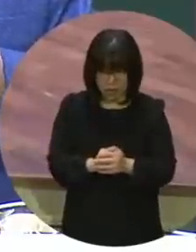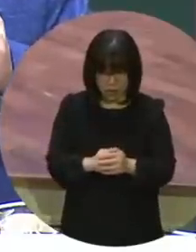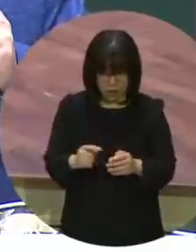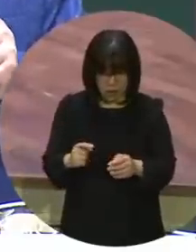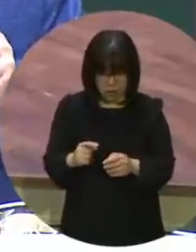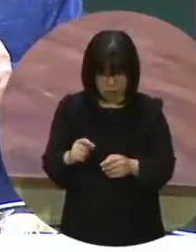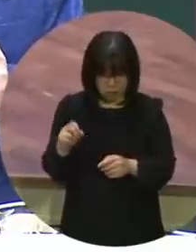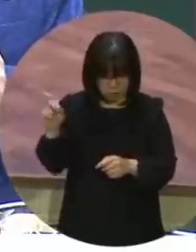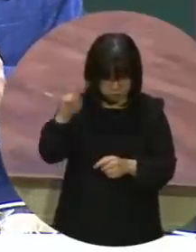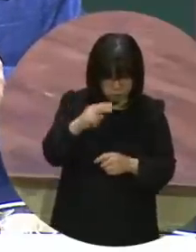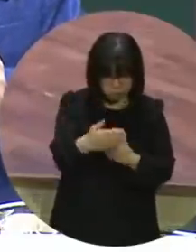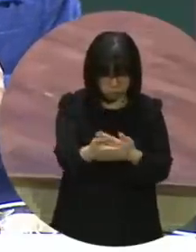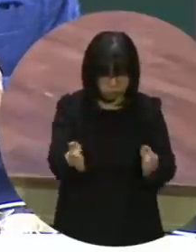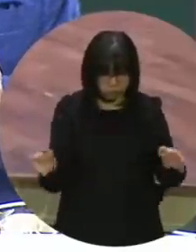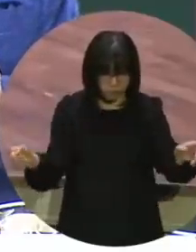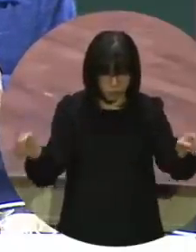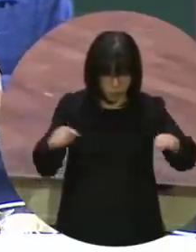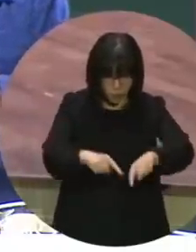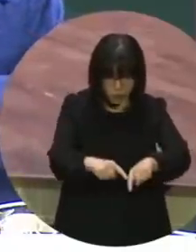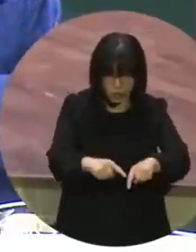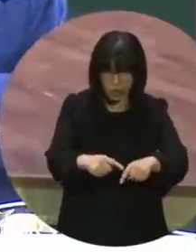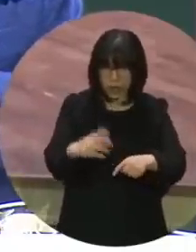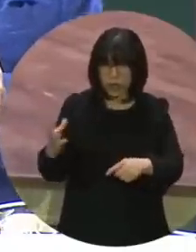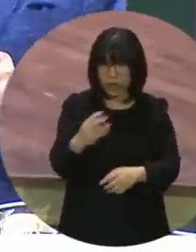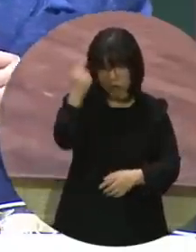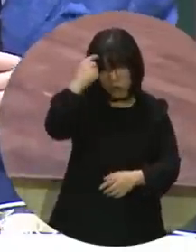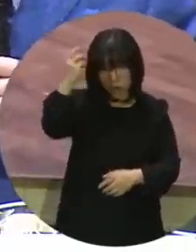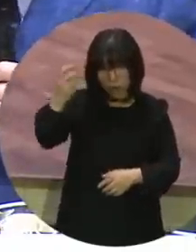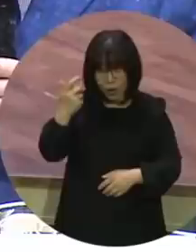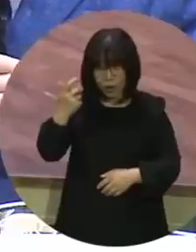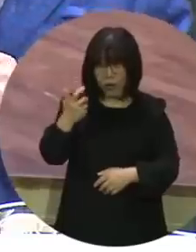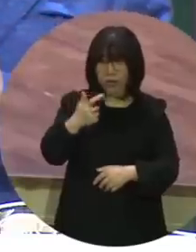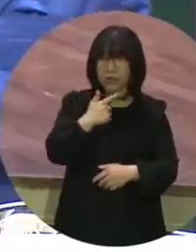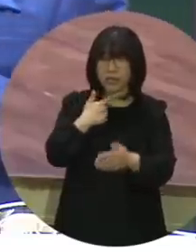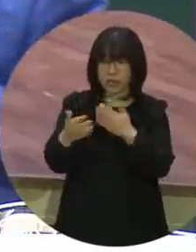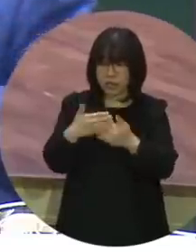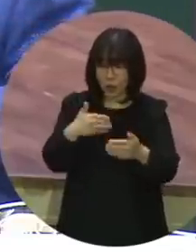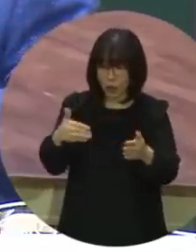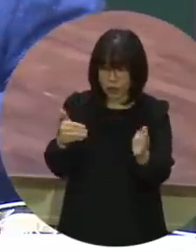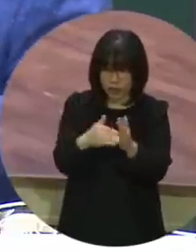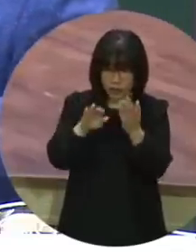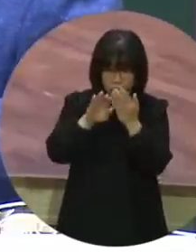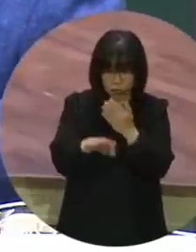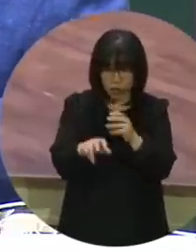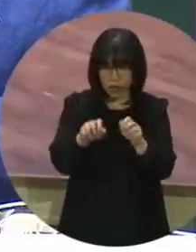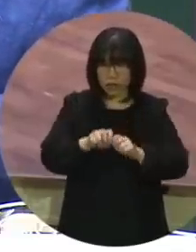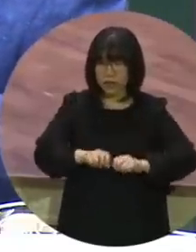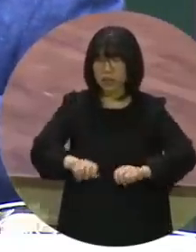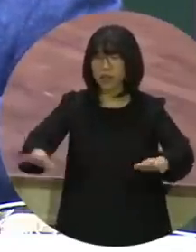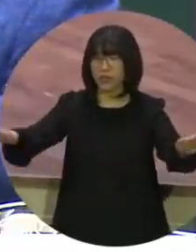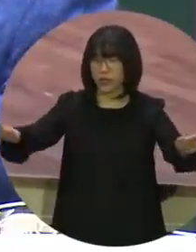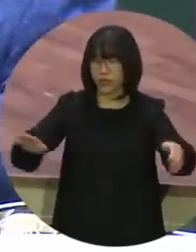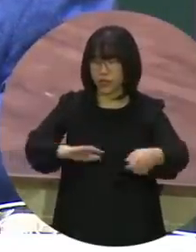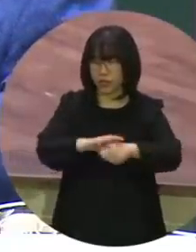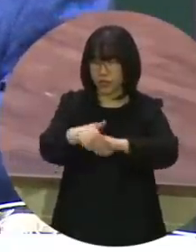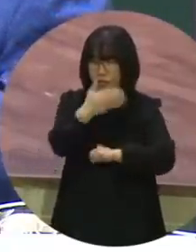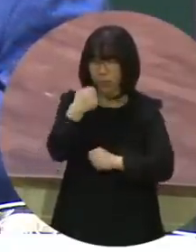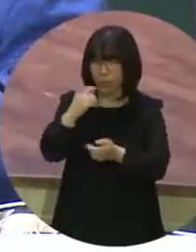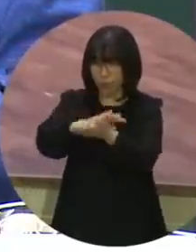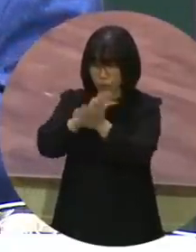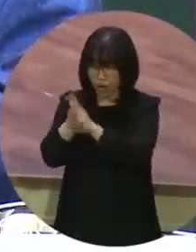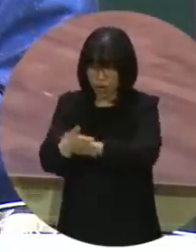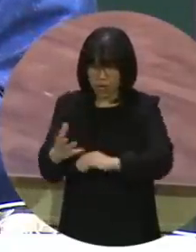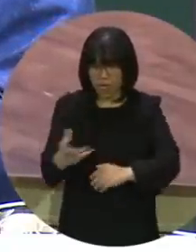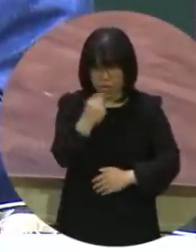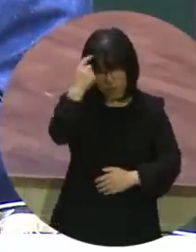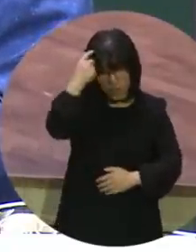체험하고 쫙 흩어집니다. 자, 여기 모였던 사람들이 뭐요? 뭐 합니까? 아, 성령님